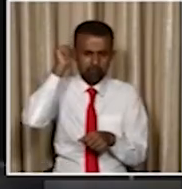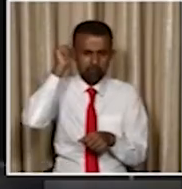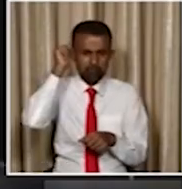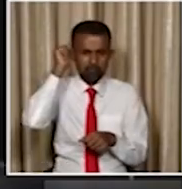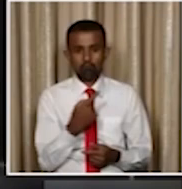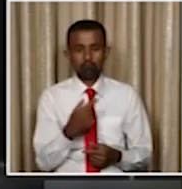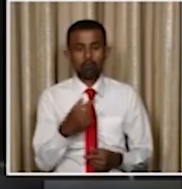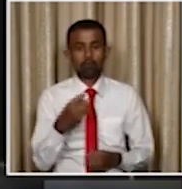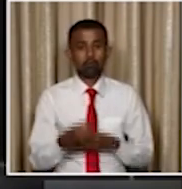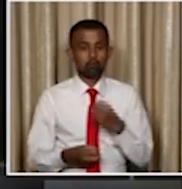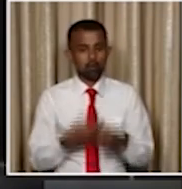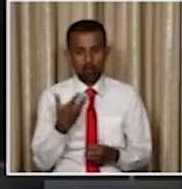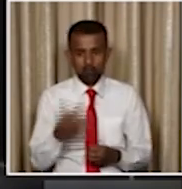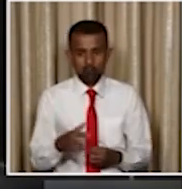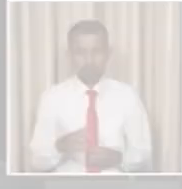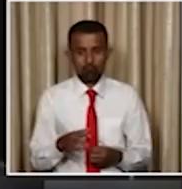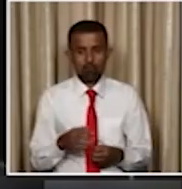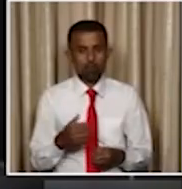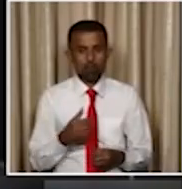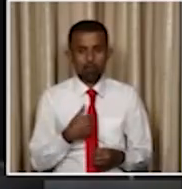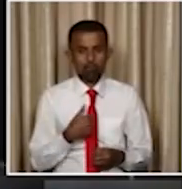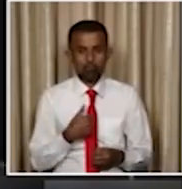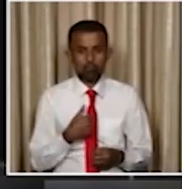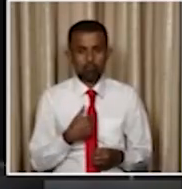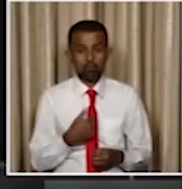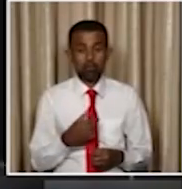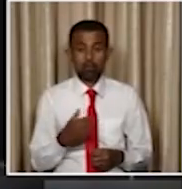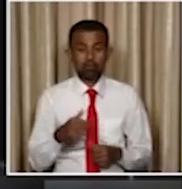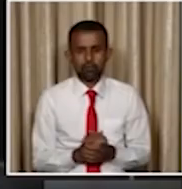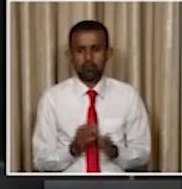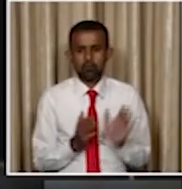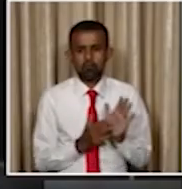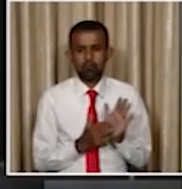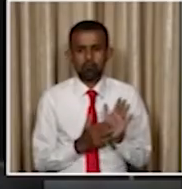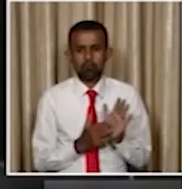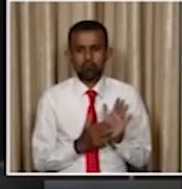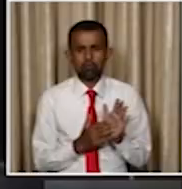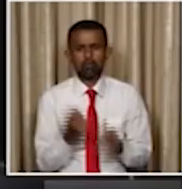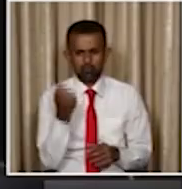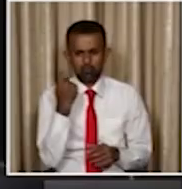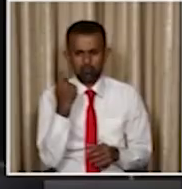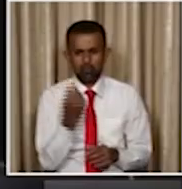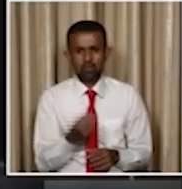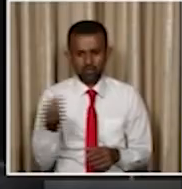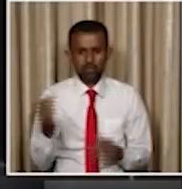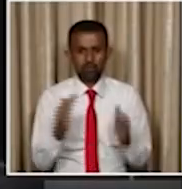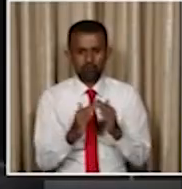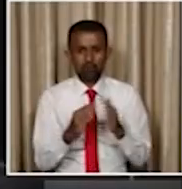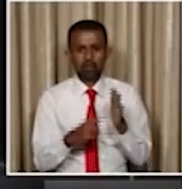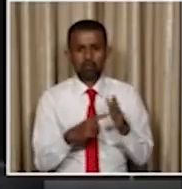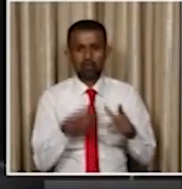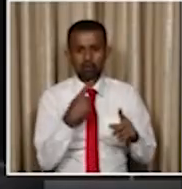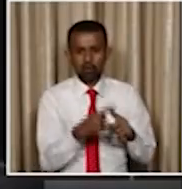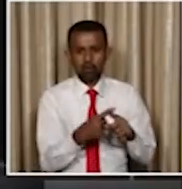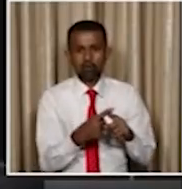වෙච්ච කාරණයක් වෙච්ච ඒ නිසා ඒව ගැන අපිට එකඟ හැබැයි ඒක දැන් අතීතයට එක් වෙච්ච දෙයක්. කුලියට දෙන කිවල් ගැන බද්ද. ඒ බද්ද